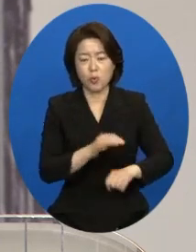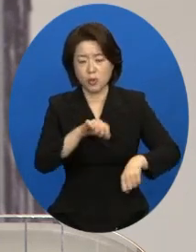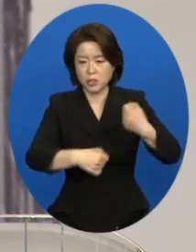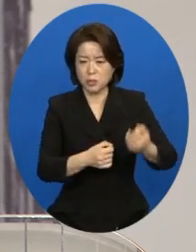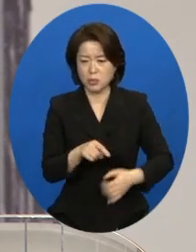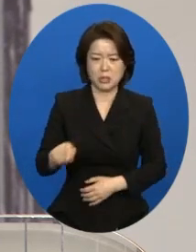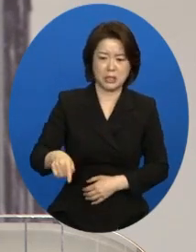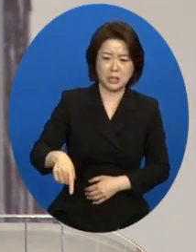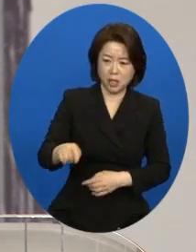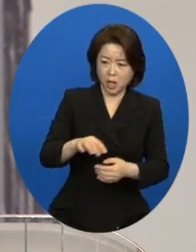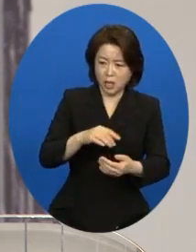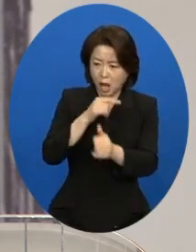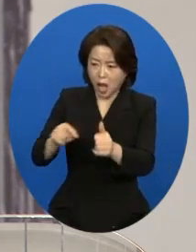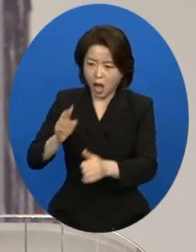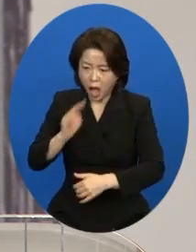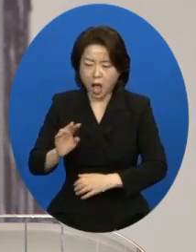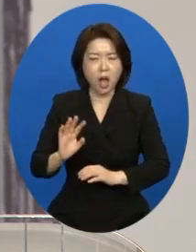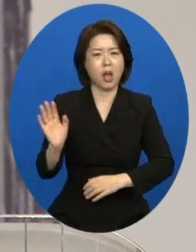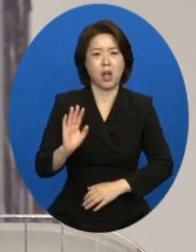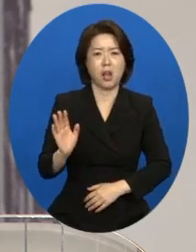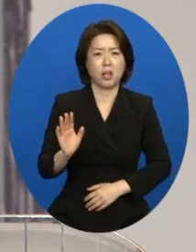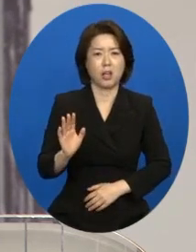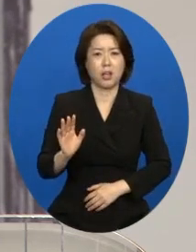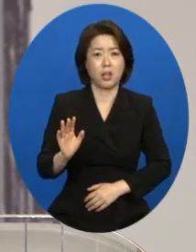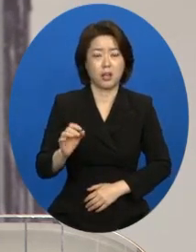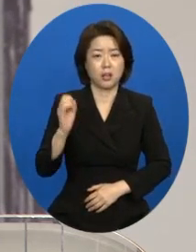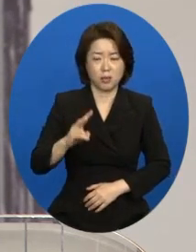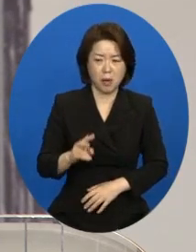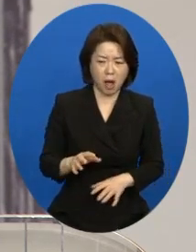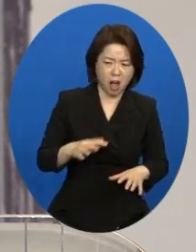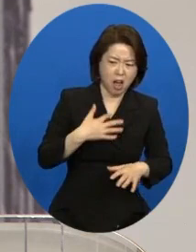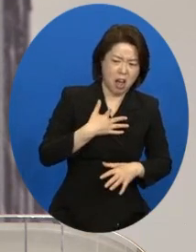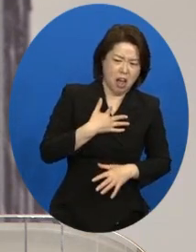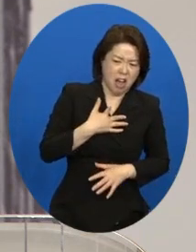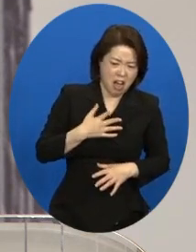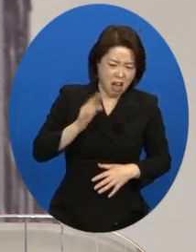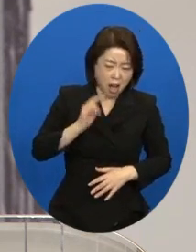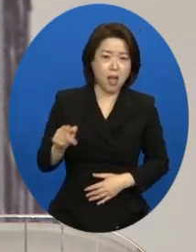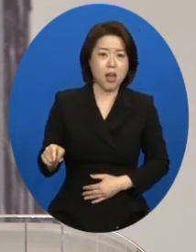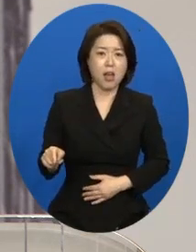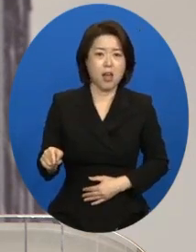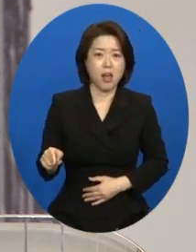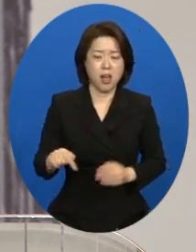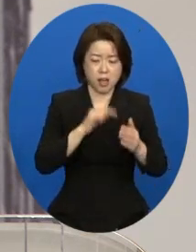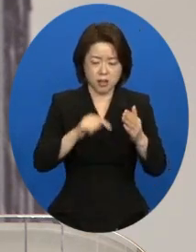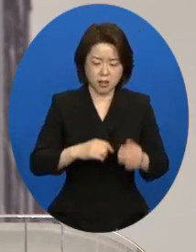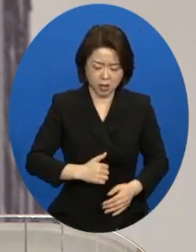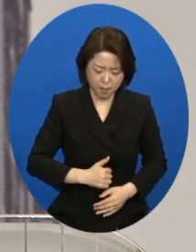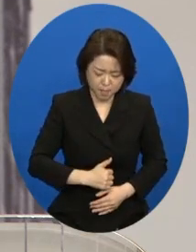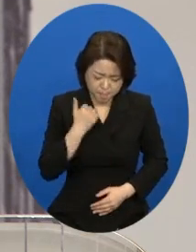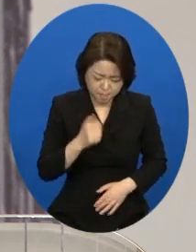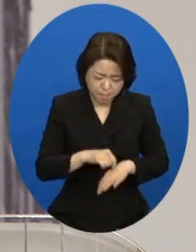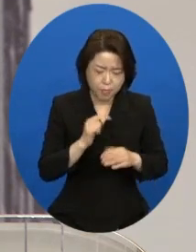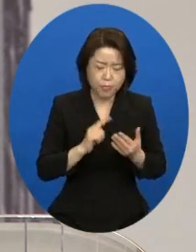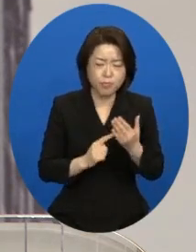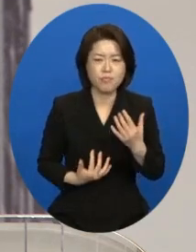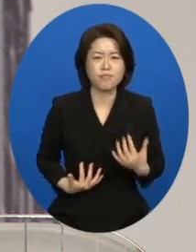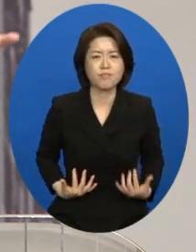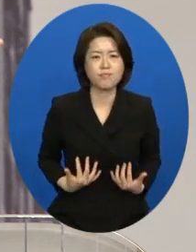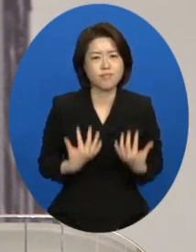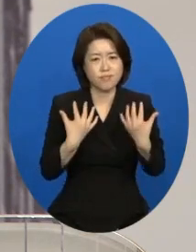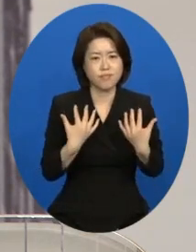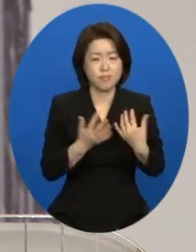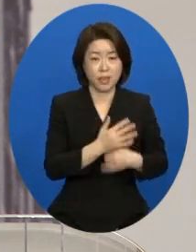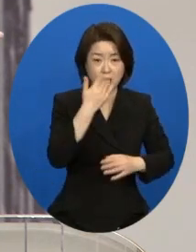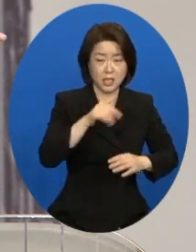짐승도 이렇게 할 수 없다 이거죠. 그러면서 치를 떨면서 그 안에 분노의 마음이 결국 이스라엘이